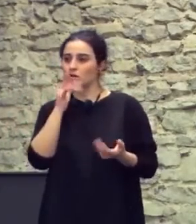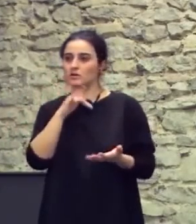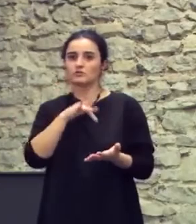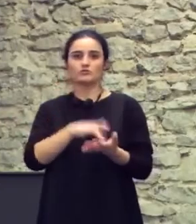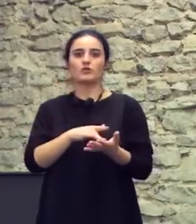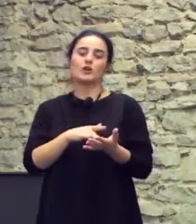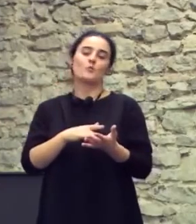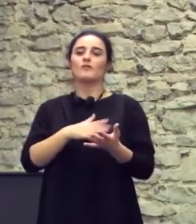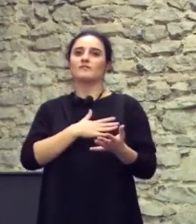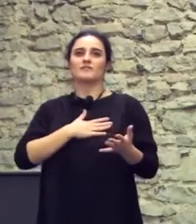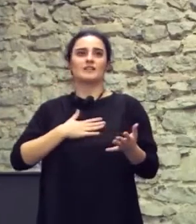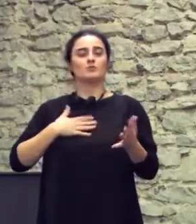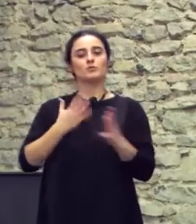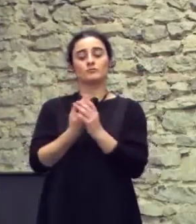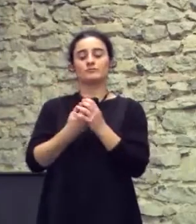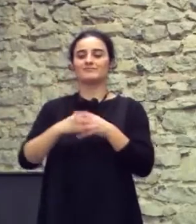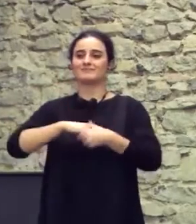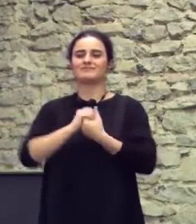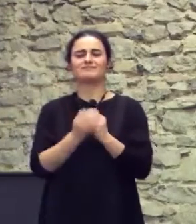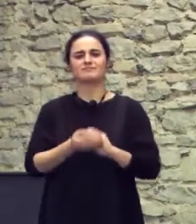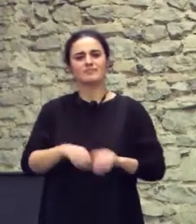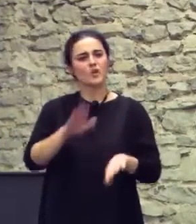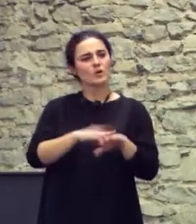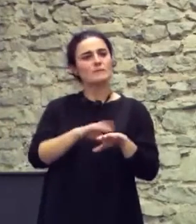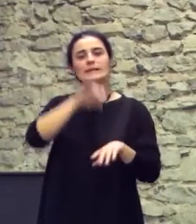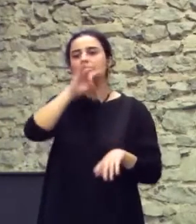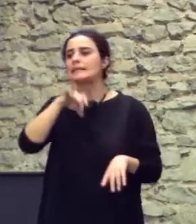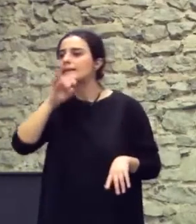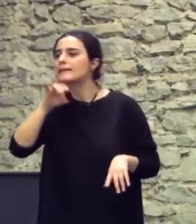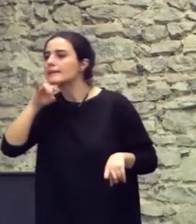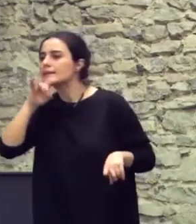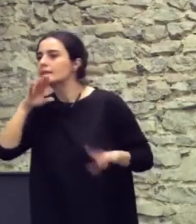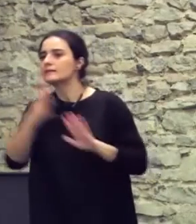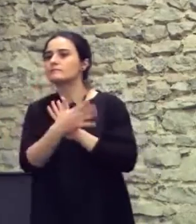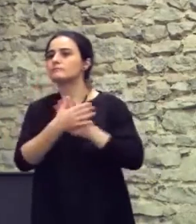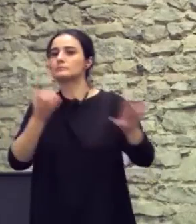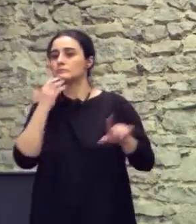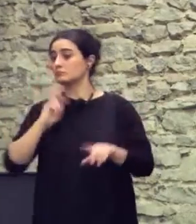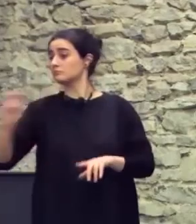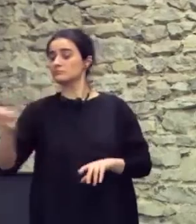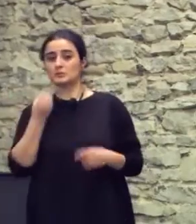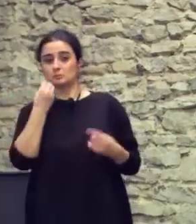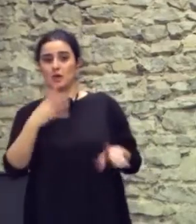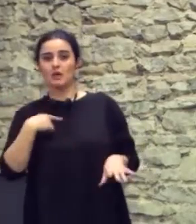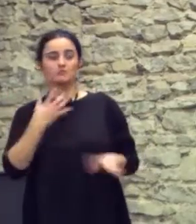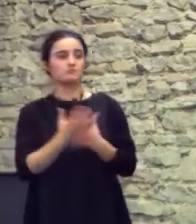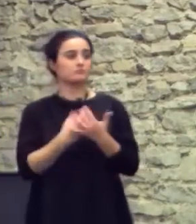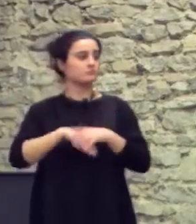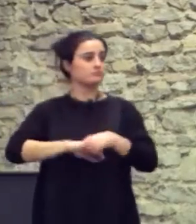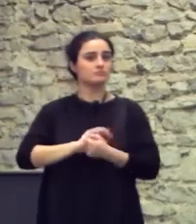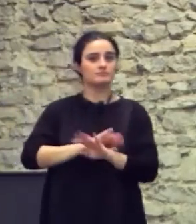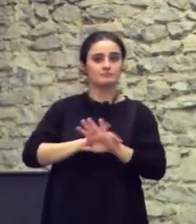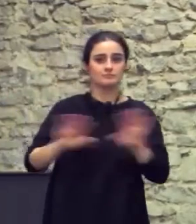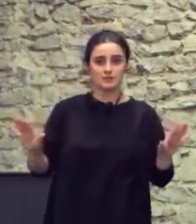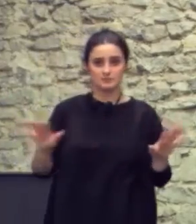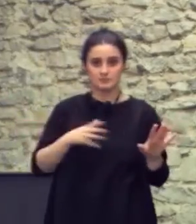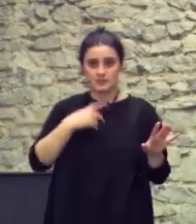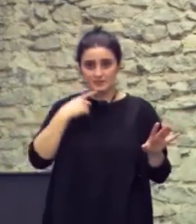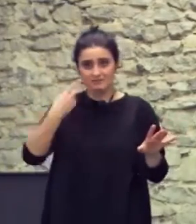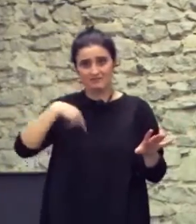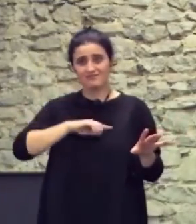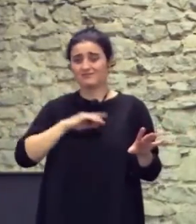eskuak garbitzeko. Jakin nahi dugun hor daukan errua, errua daukan abalimada beste bat hobeto, eta guk eskuak garbitzen ditugu. Eta aparte hartzen dugu egoera